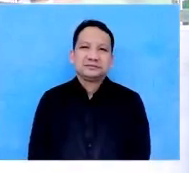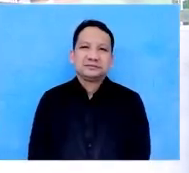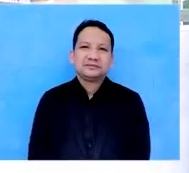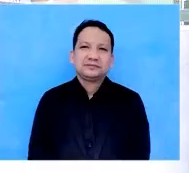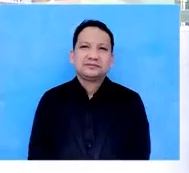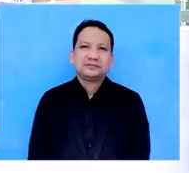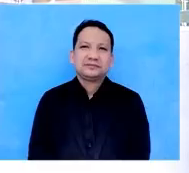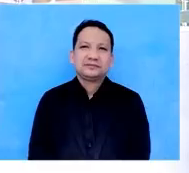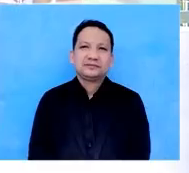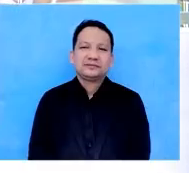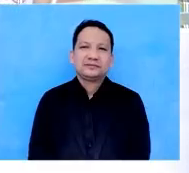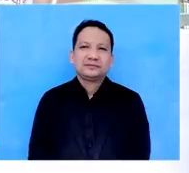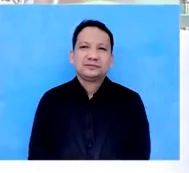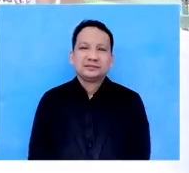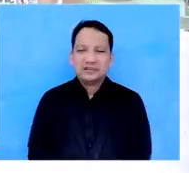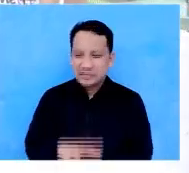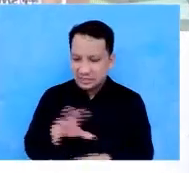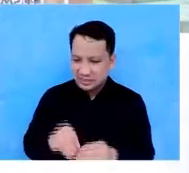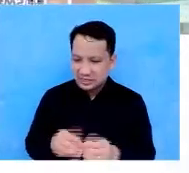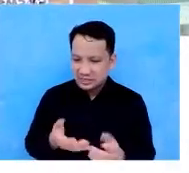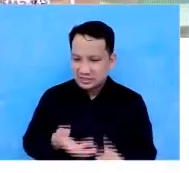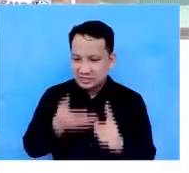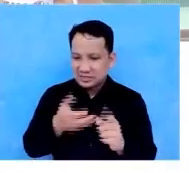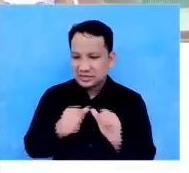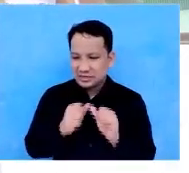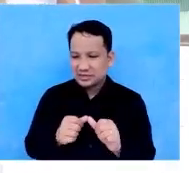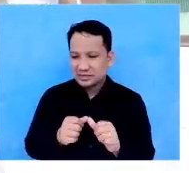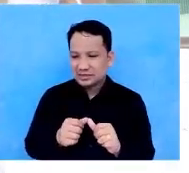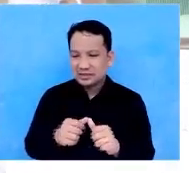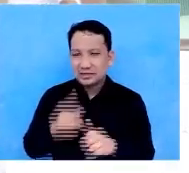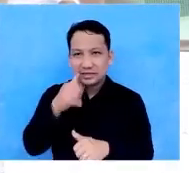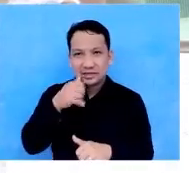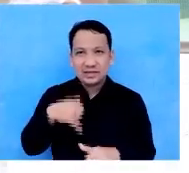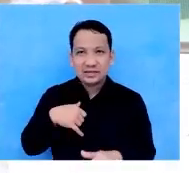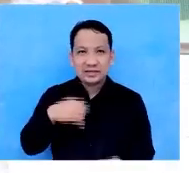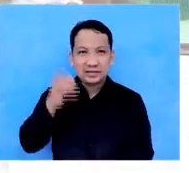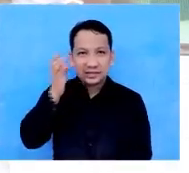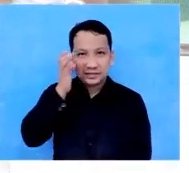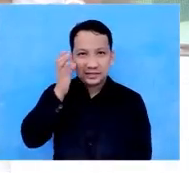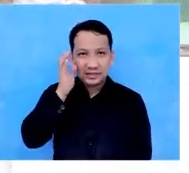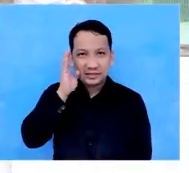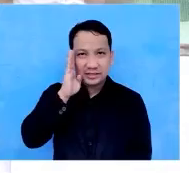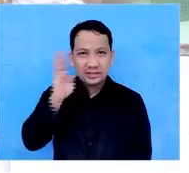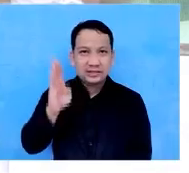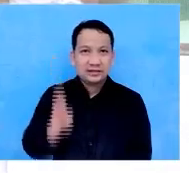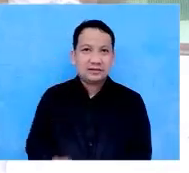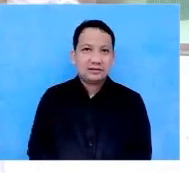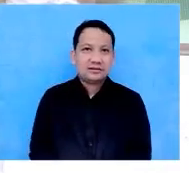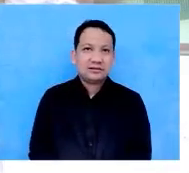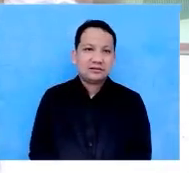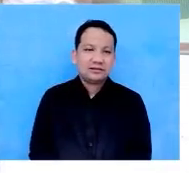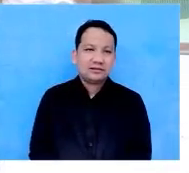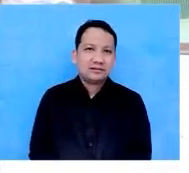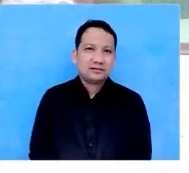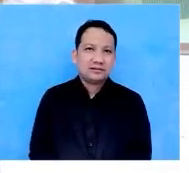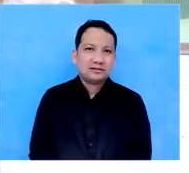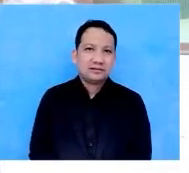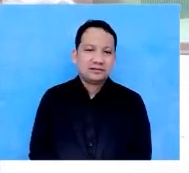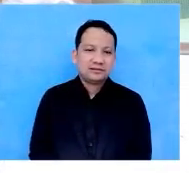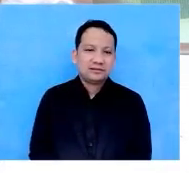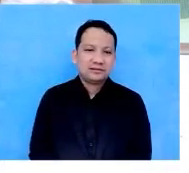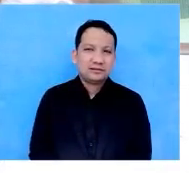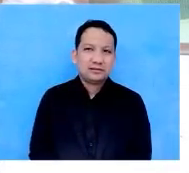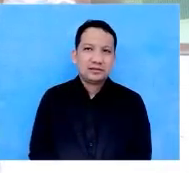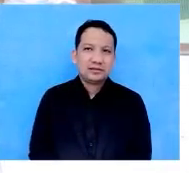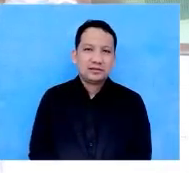galing. Sino bang mga idolo mo sa industriya? Kasama mo kahapon si Christian Bautista, isa ba yun sa mga yun? Alala ko kasi siya eh. Pwede. Oo,